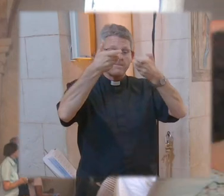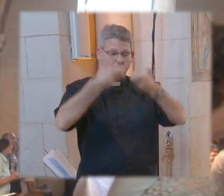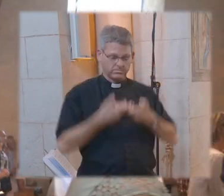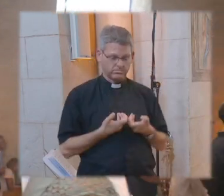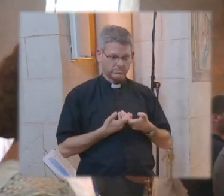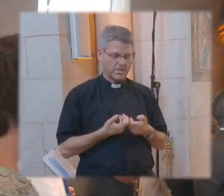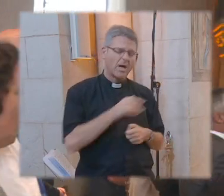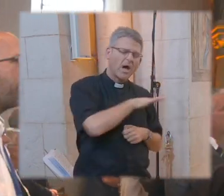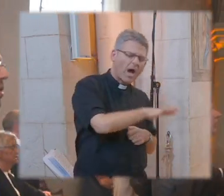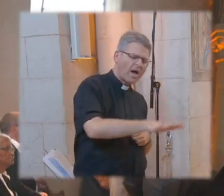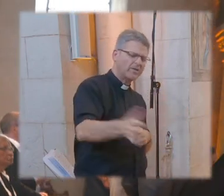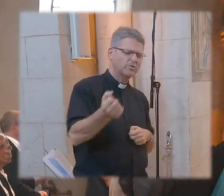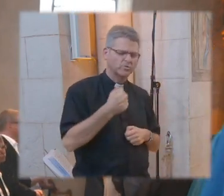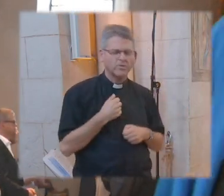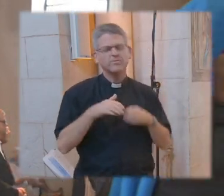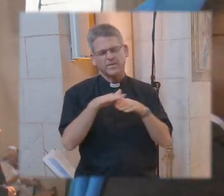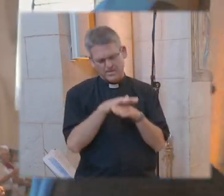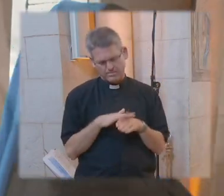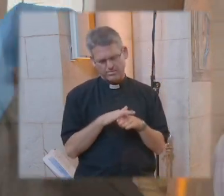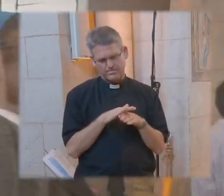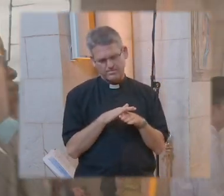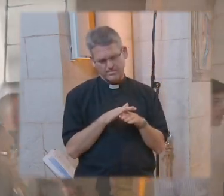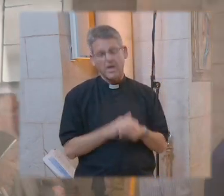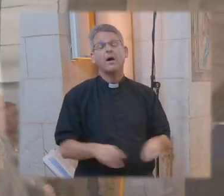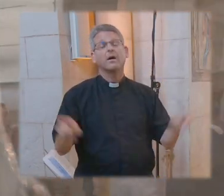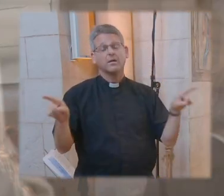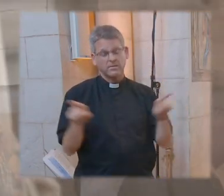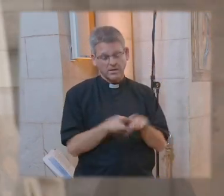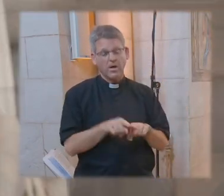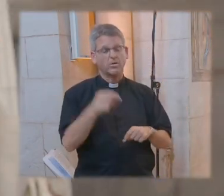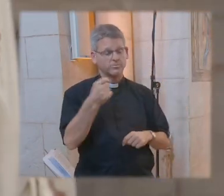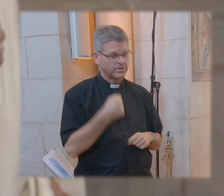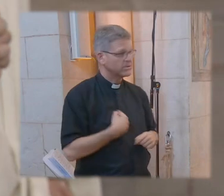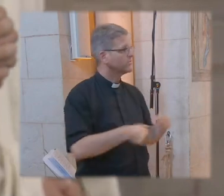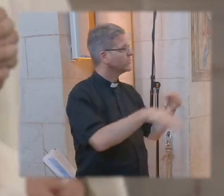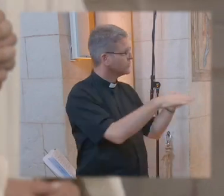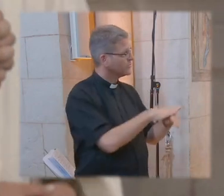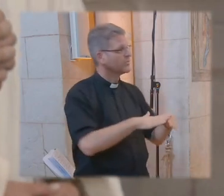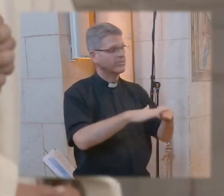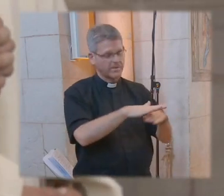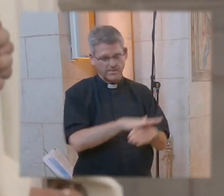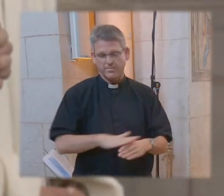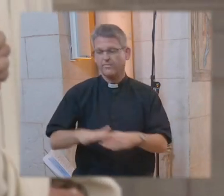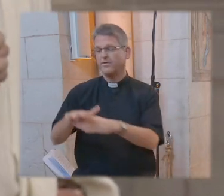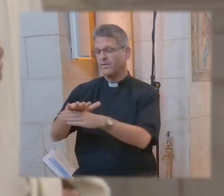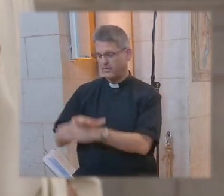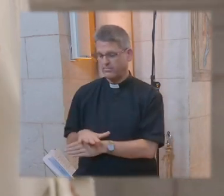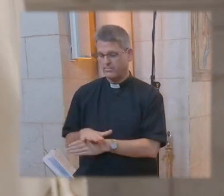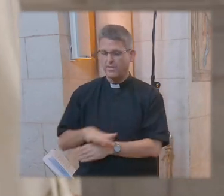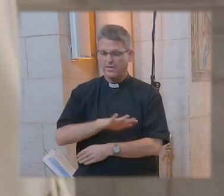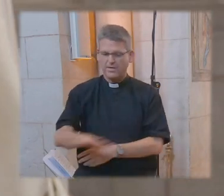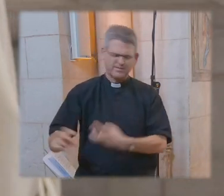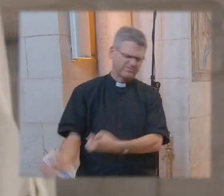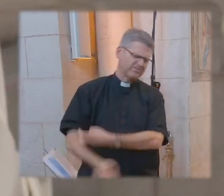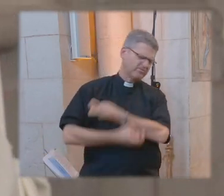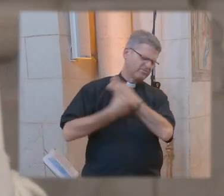heute und vergib uns unsere Schuld, wie auch wir vergeben unseren Schuldigen.